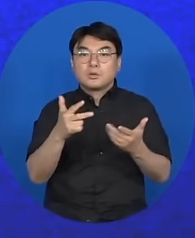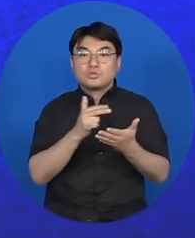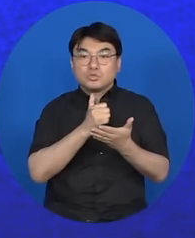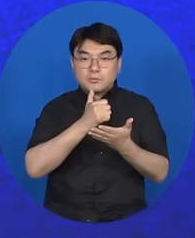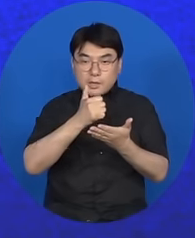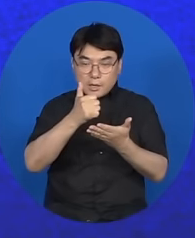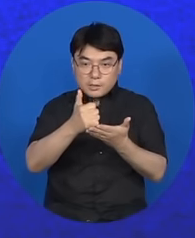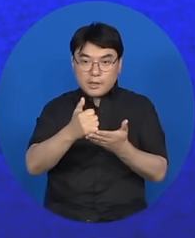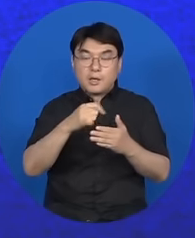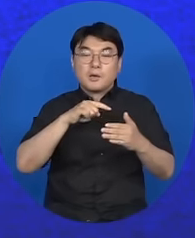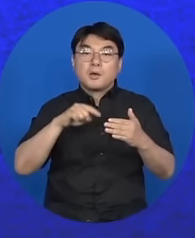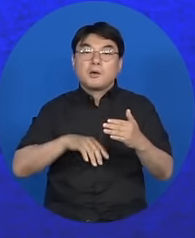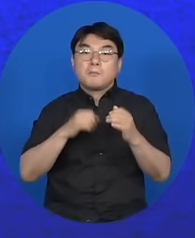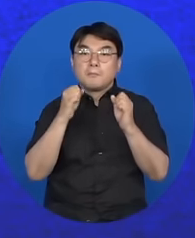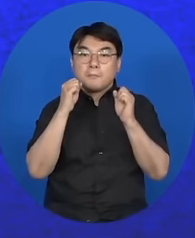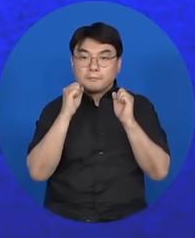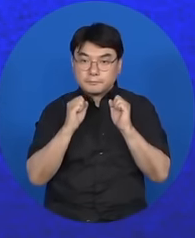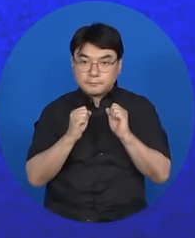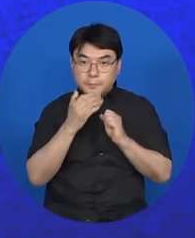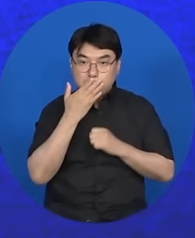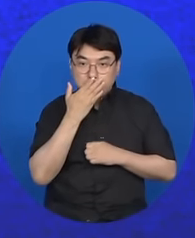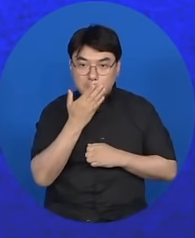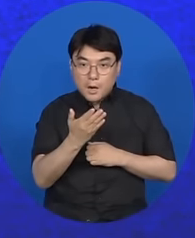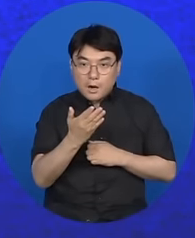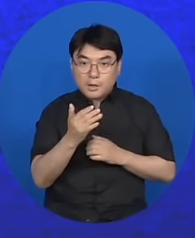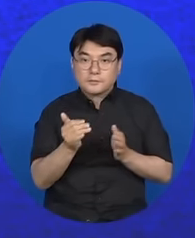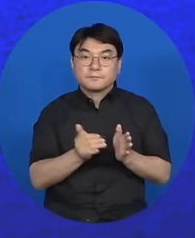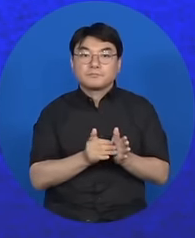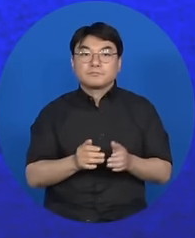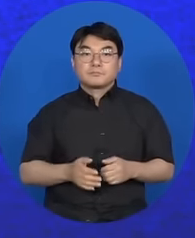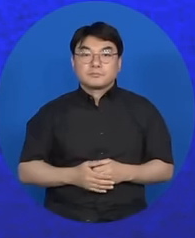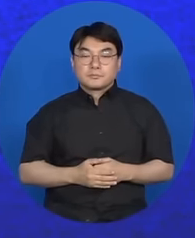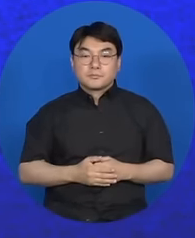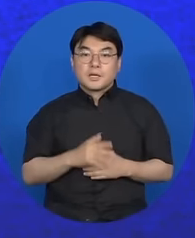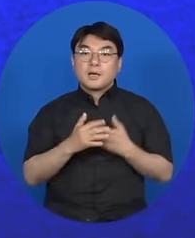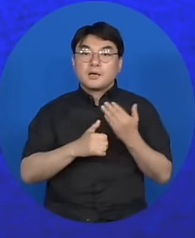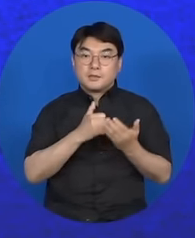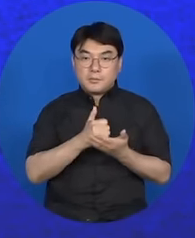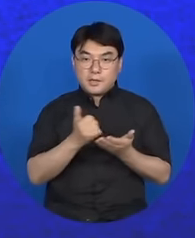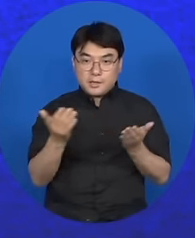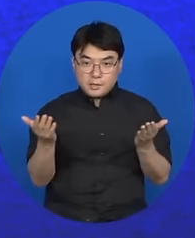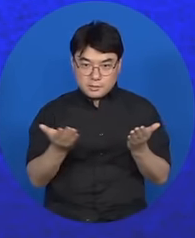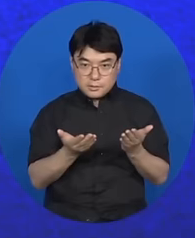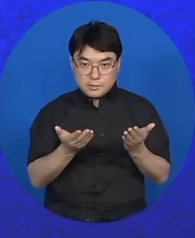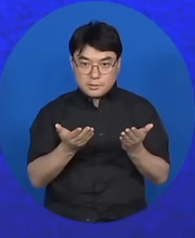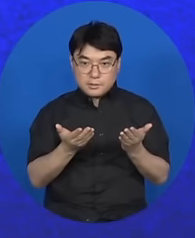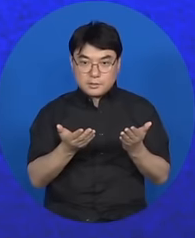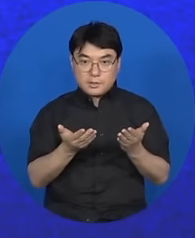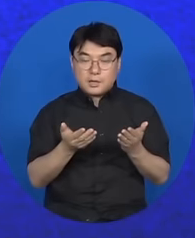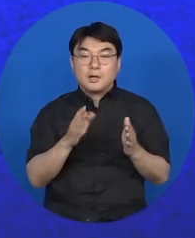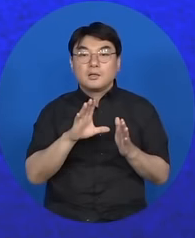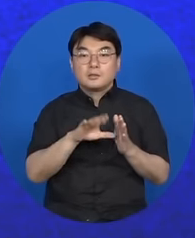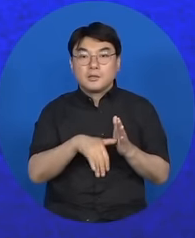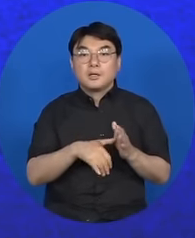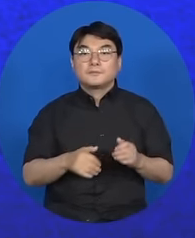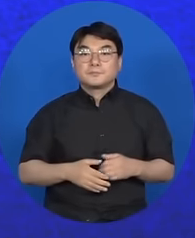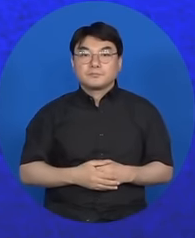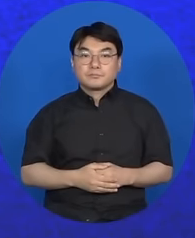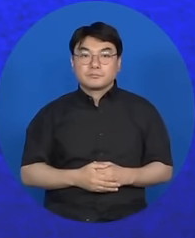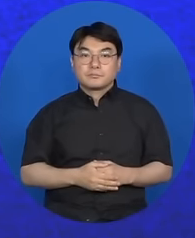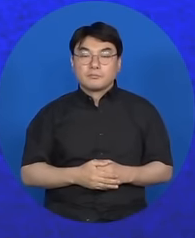있었습니다. 그런 얘기를 해요. 우리가 하나님의 일을 한다고 하면서 섬길 때 소위